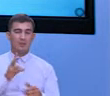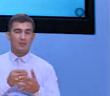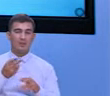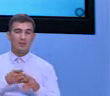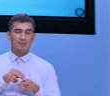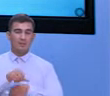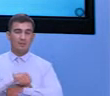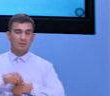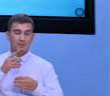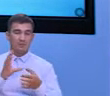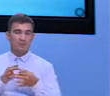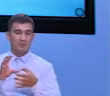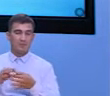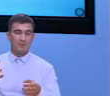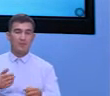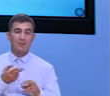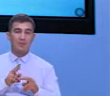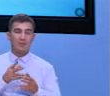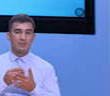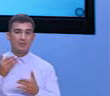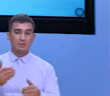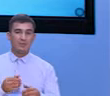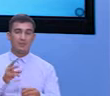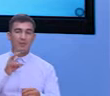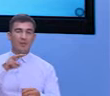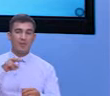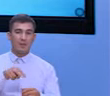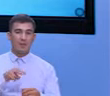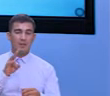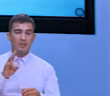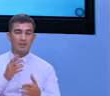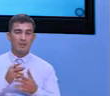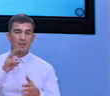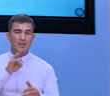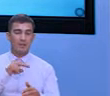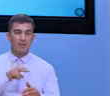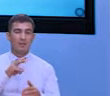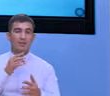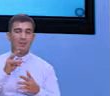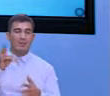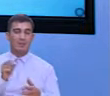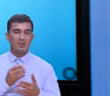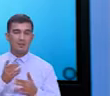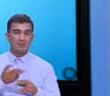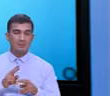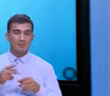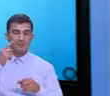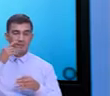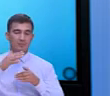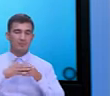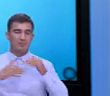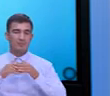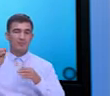chizib olamiz va unga LN LK kesmani usma-us tushiramiz. Va